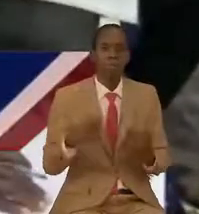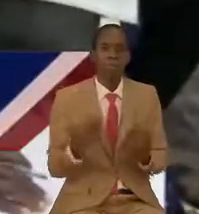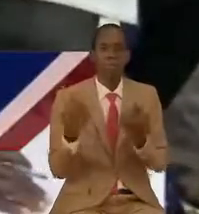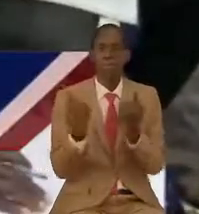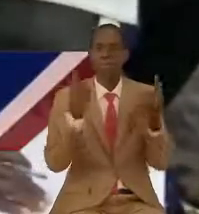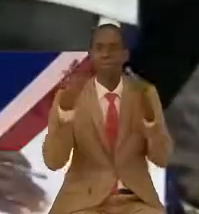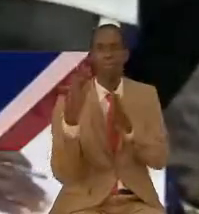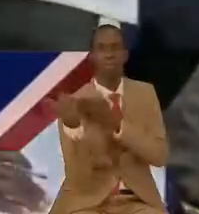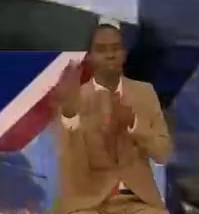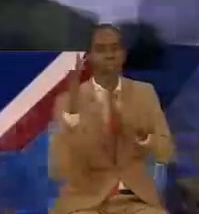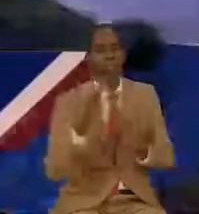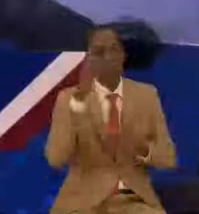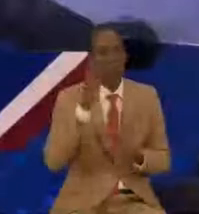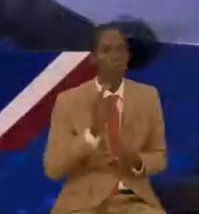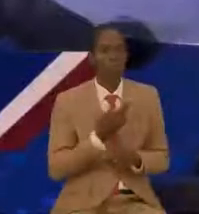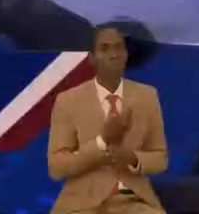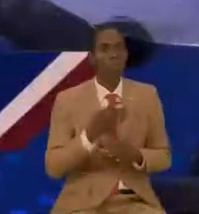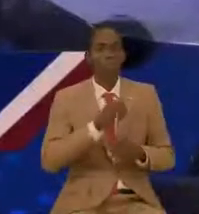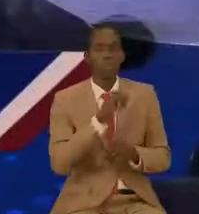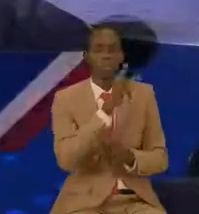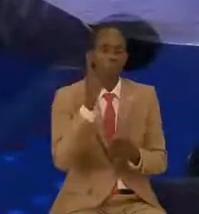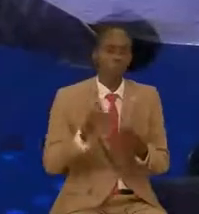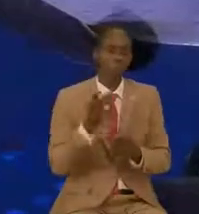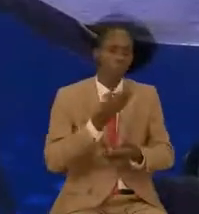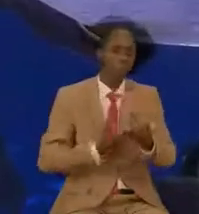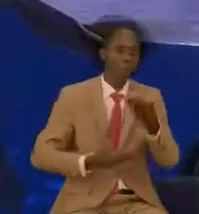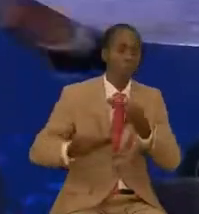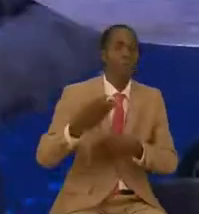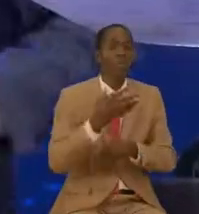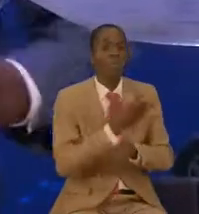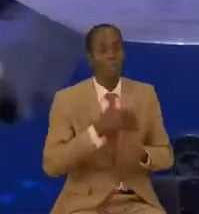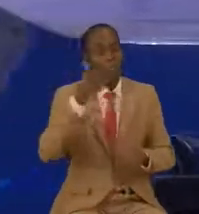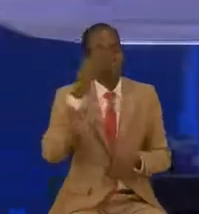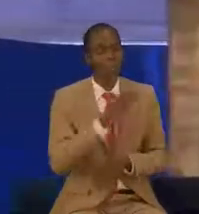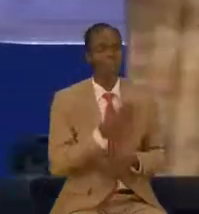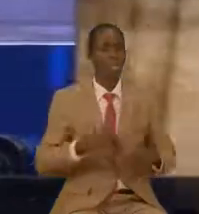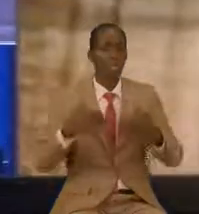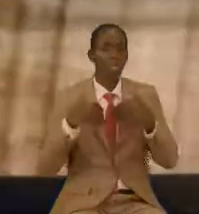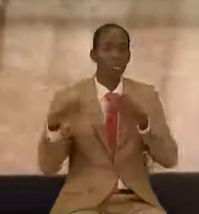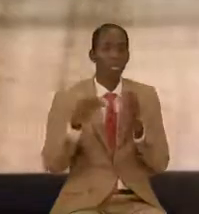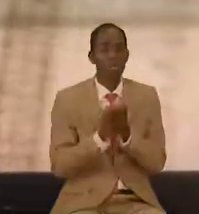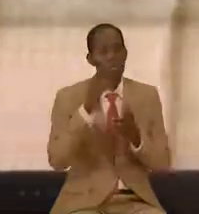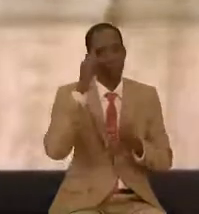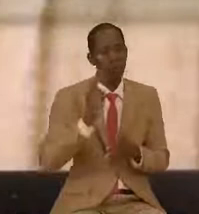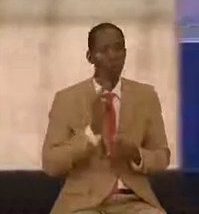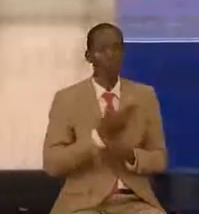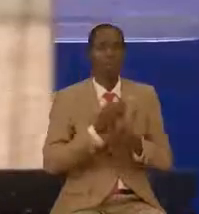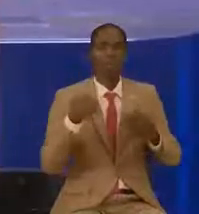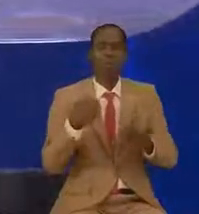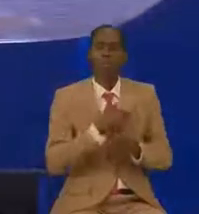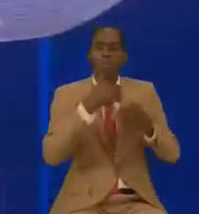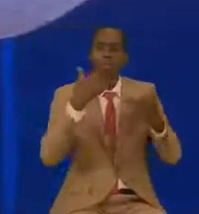nous, un substitut pour nous, notre sauveur, parce qu'il a fait pour nous